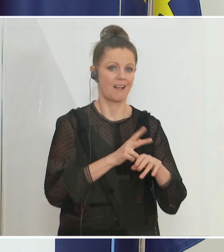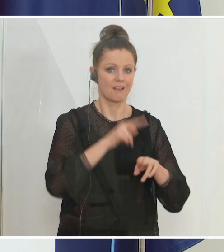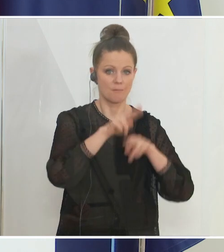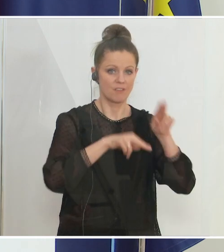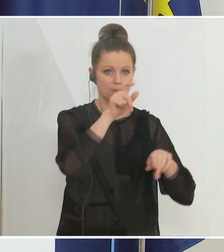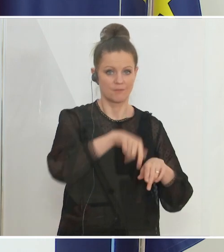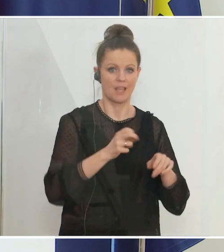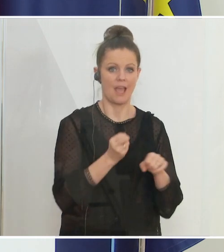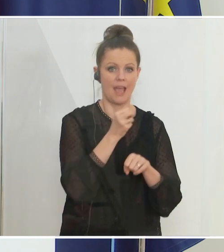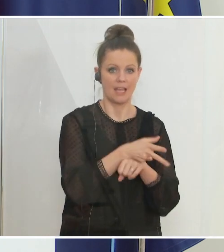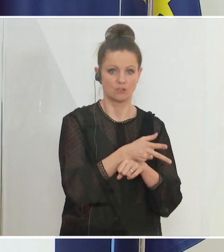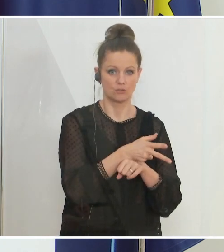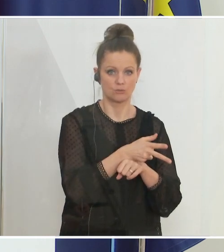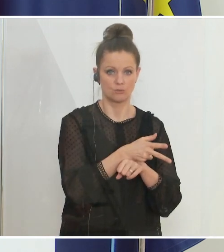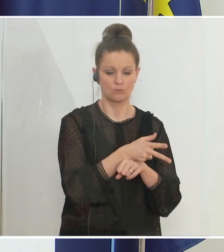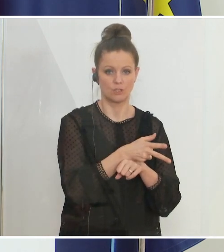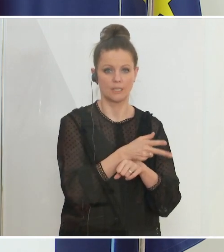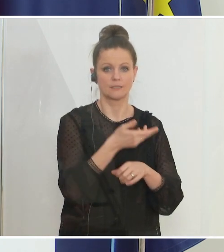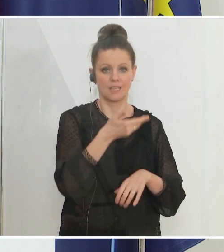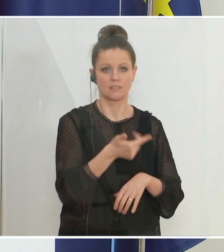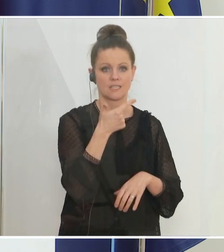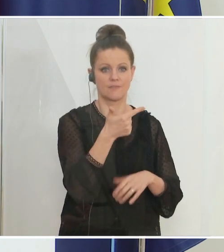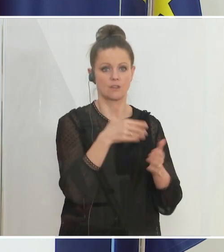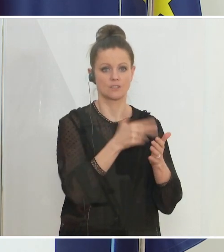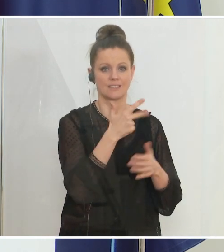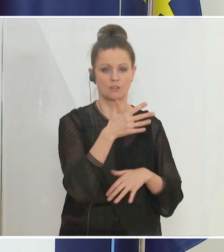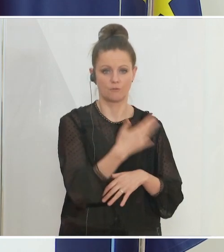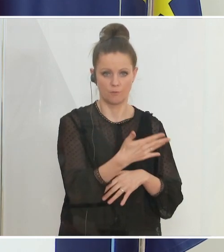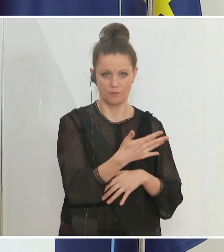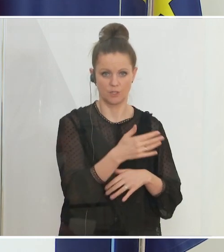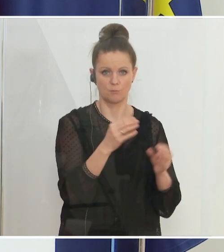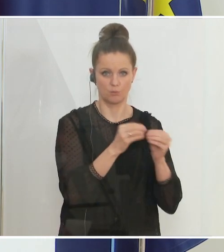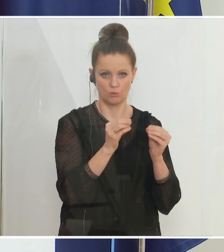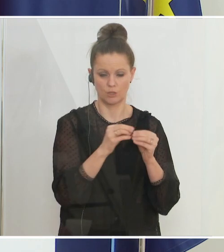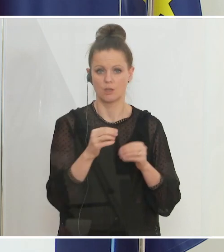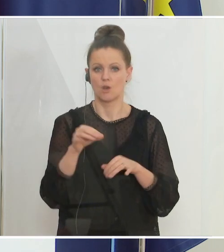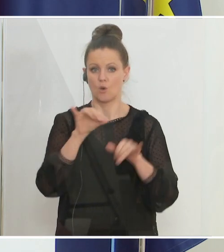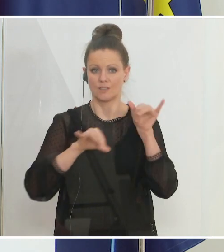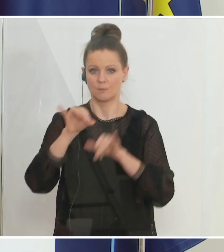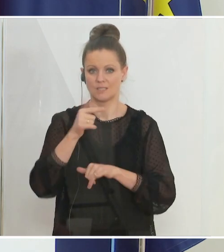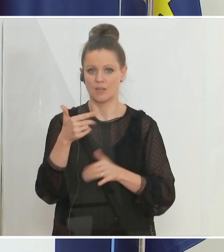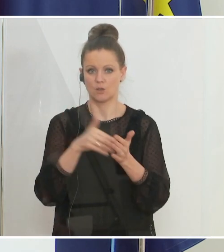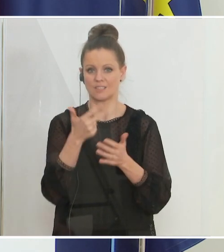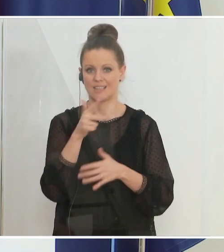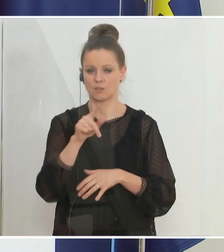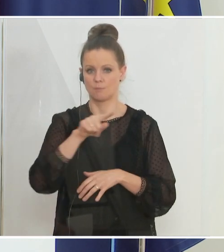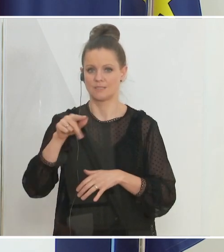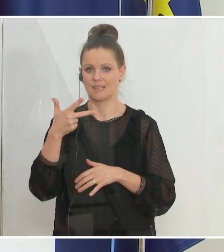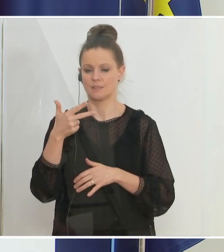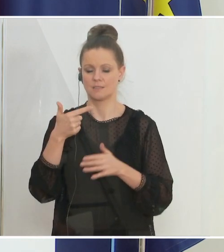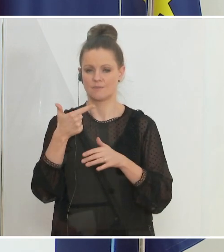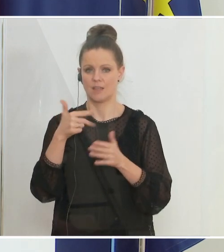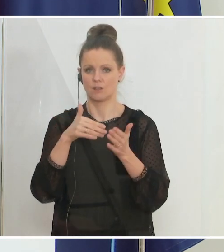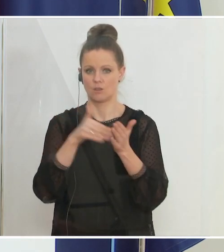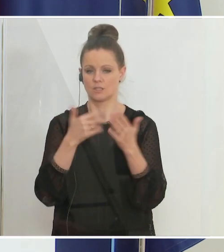ist das Einstiegsgehalt bei ca. 2.350 Euro brutto, oder eine Chemikerin mit einem Einstiegsgehalt zwischen 2.300 und 2.700 Euro im